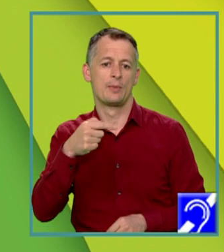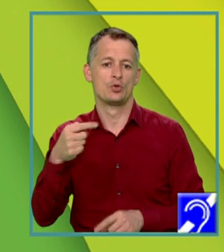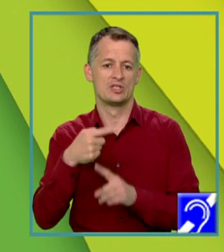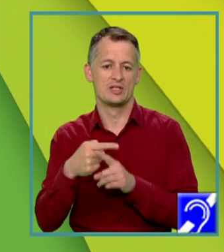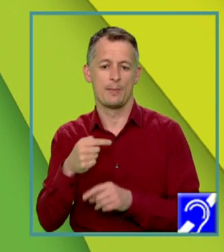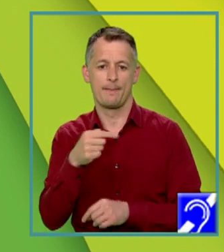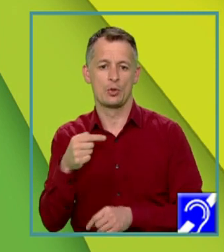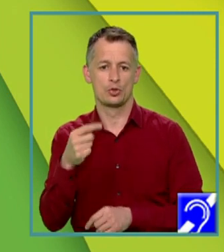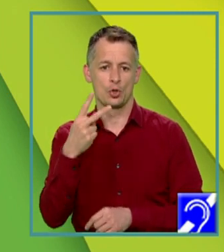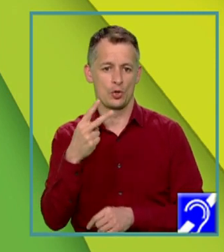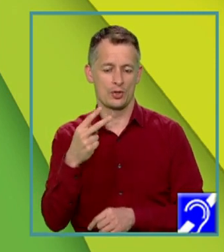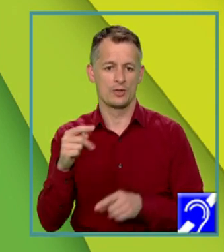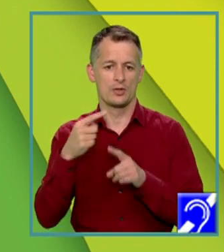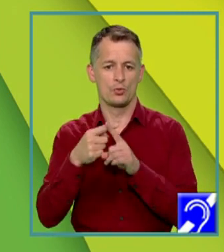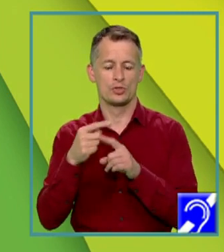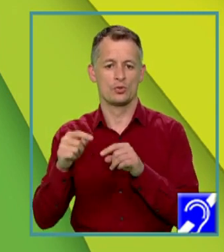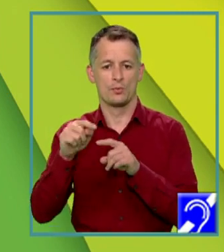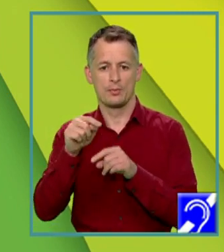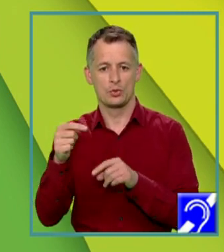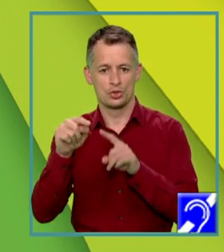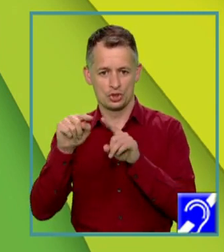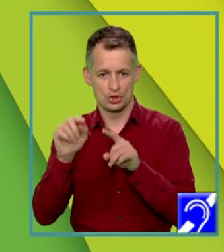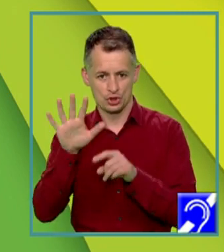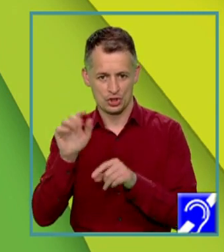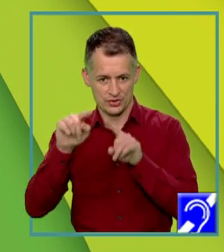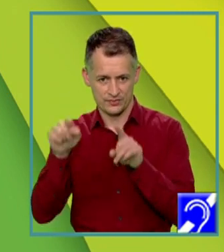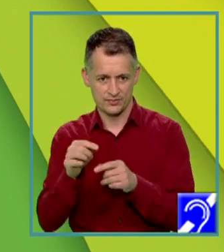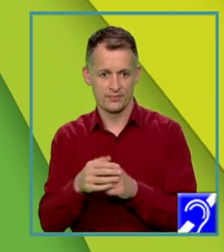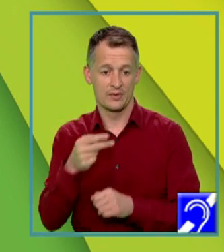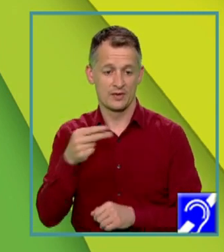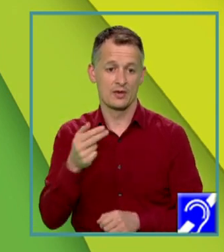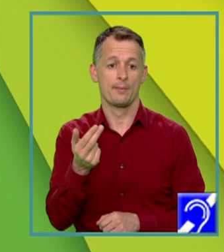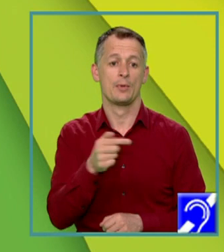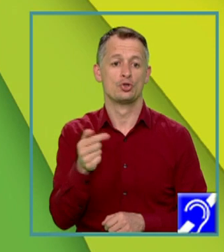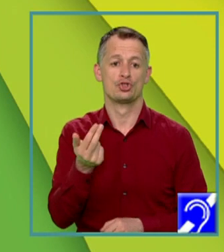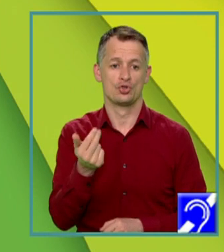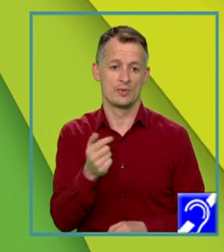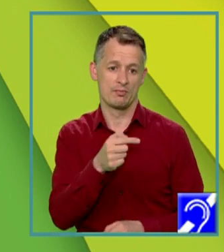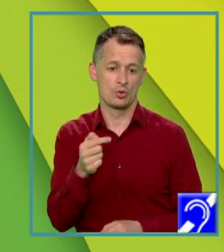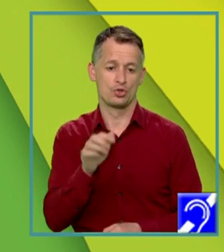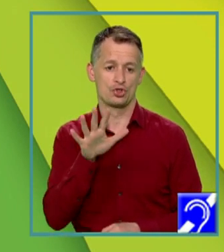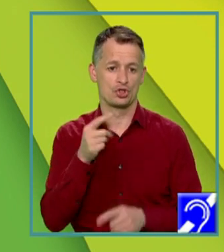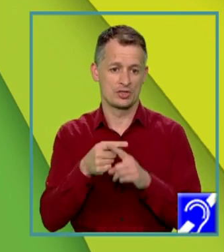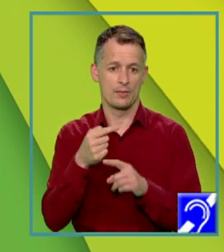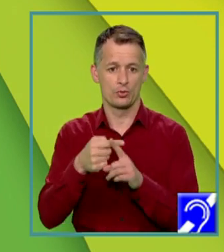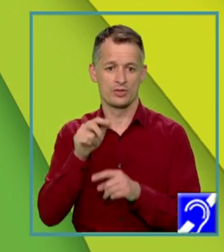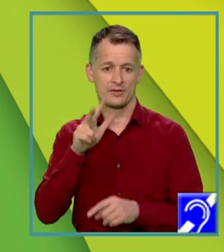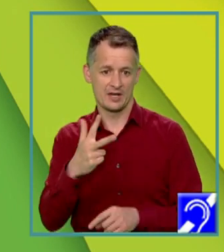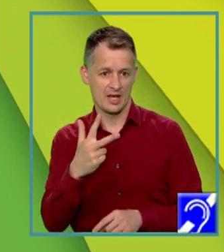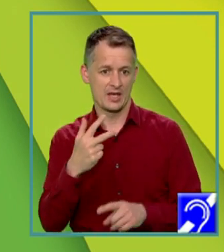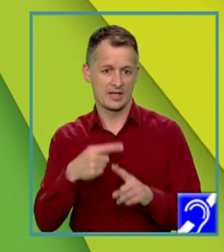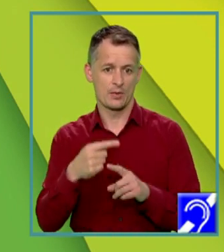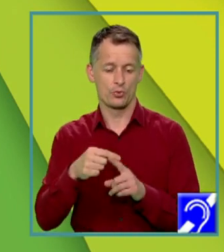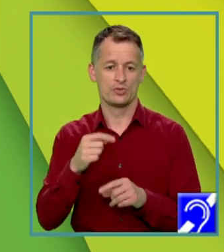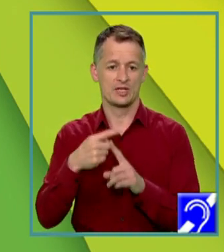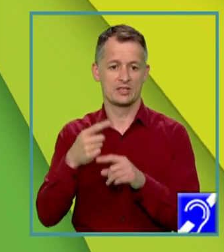2 înmulțit cu minus cinci egal cu minus 15 minus 5x plus 3 x plus